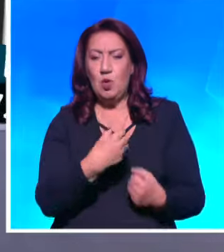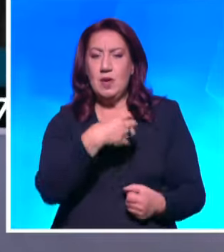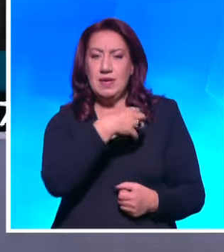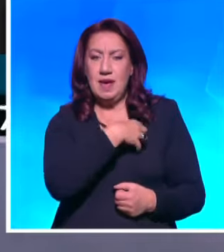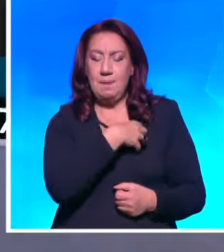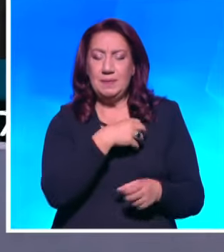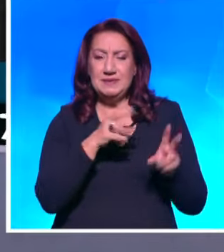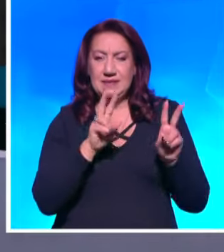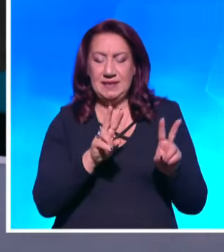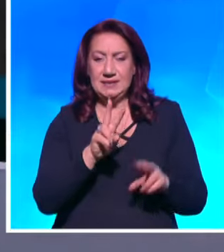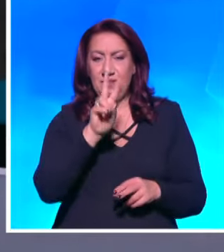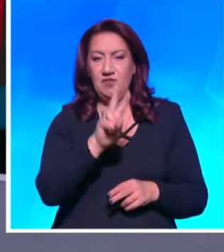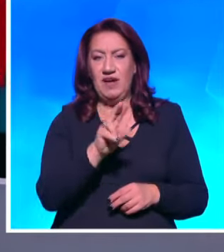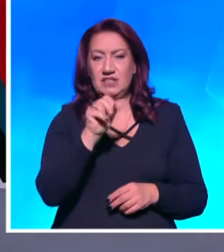с